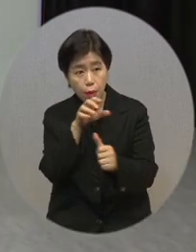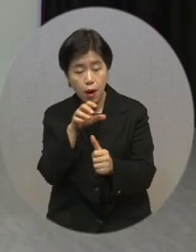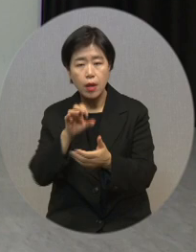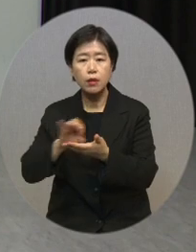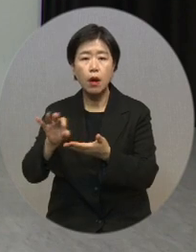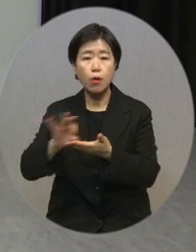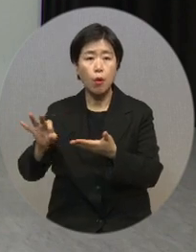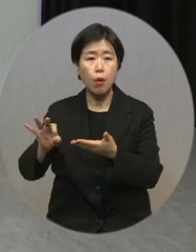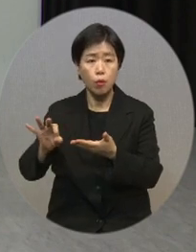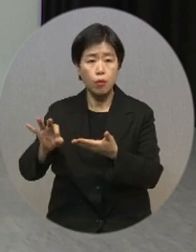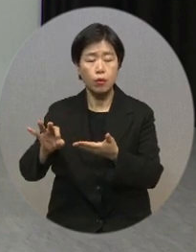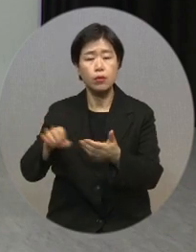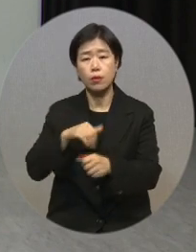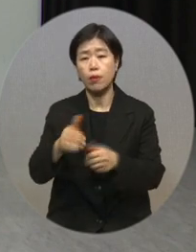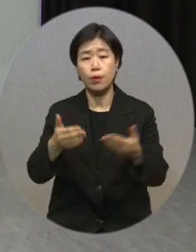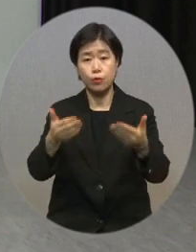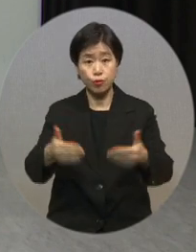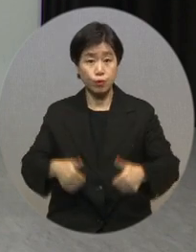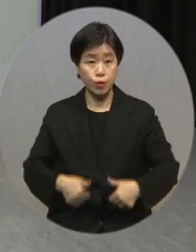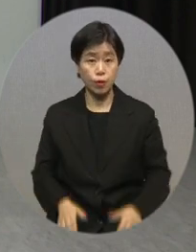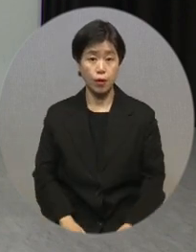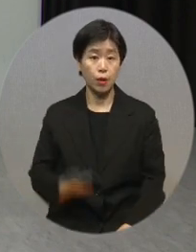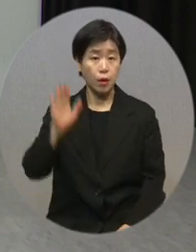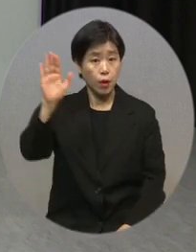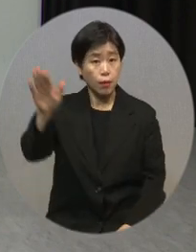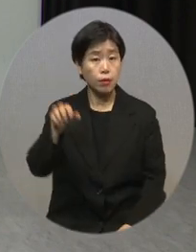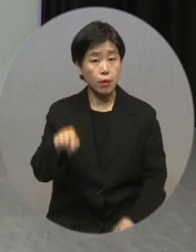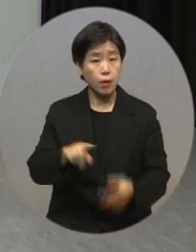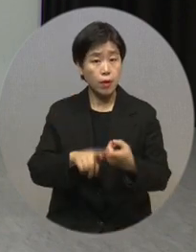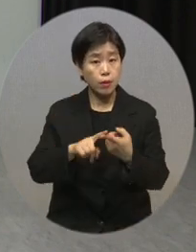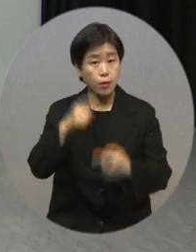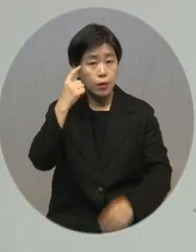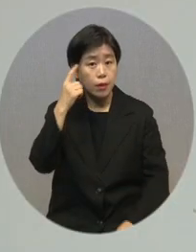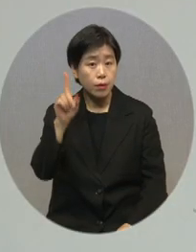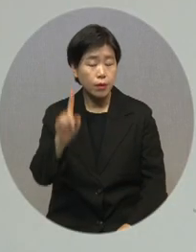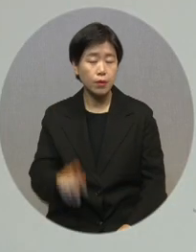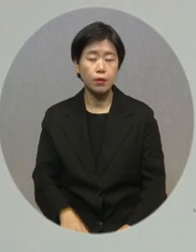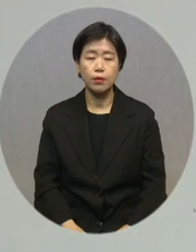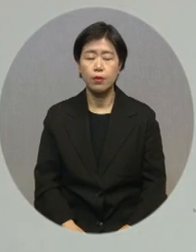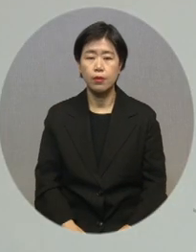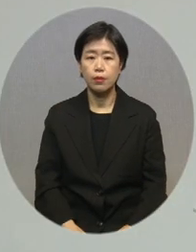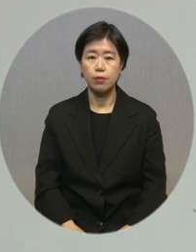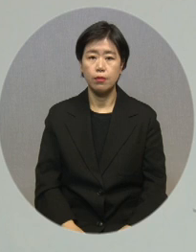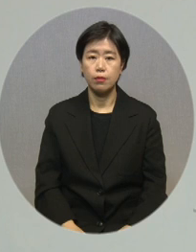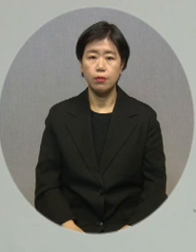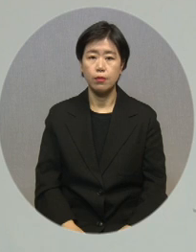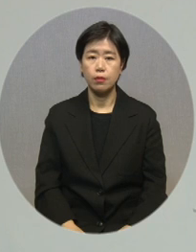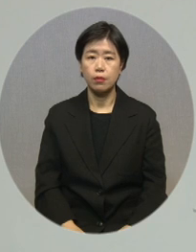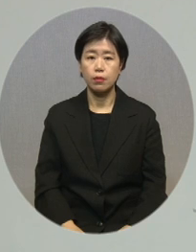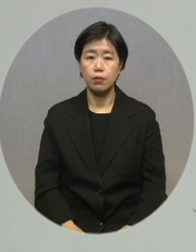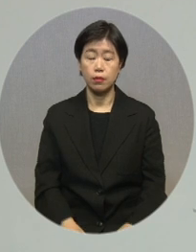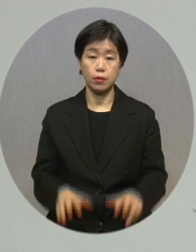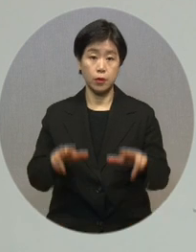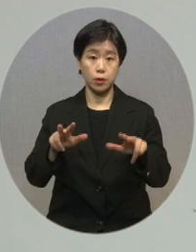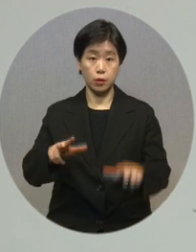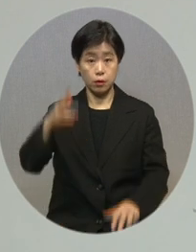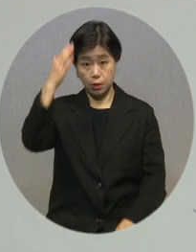네, 어떤 대책을 가지고 계세요? 어떤 앞으로의 정책 방향? 그 지금